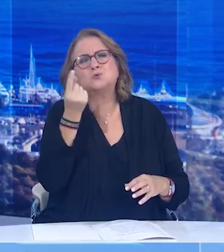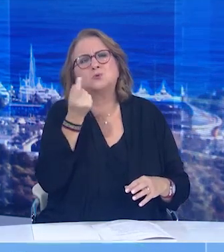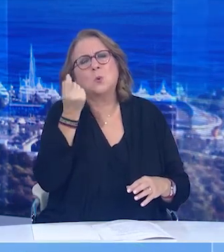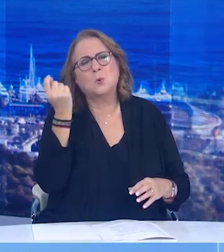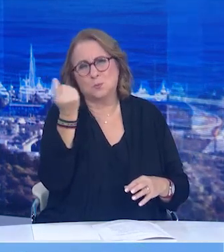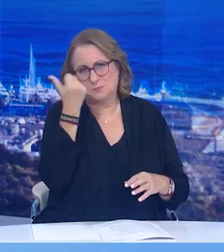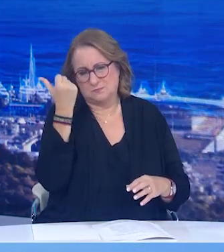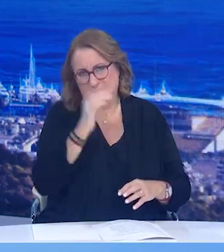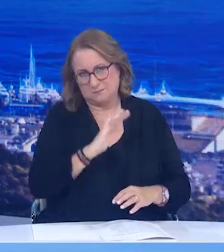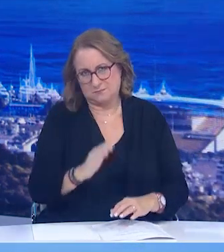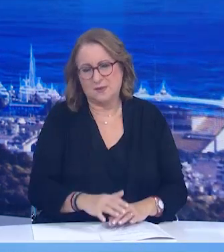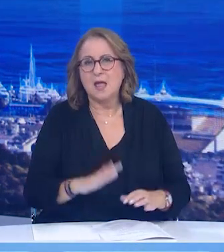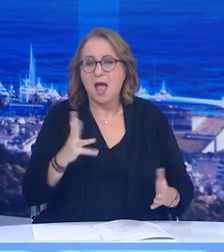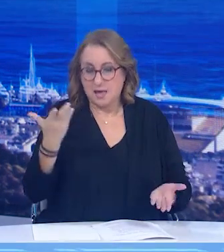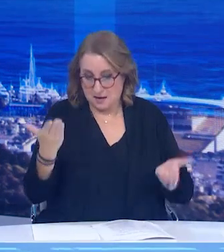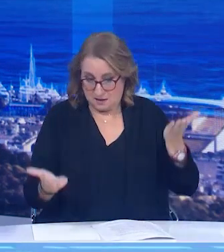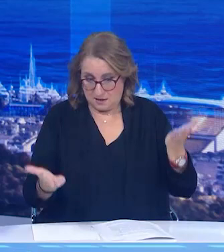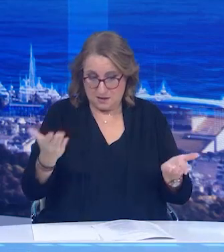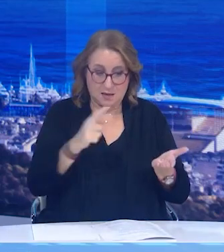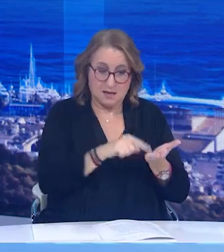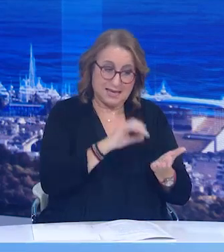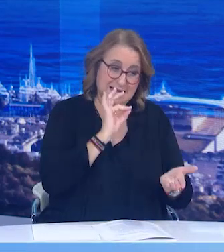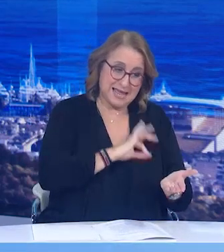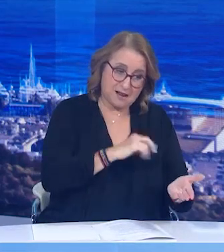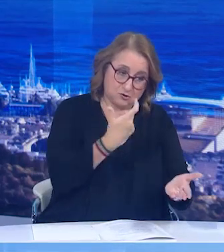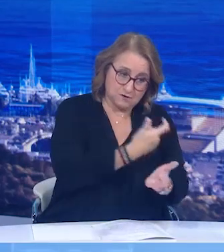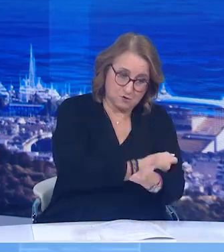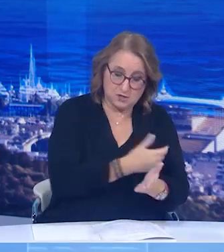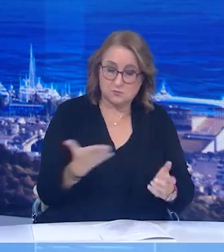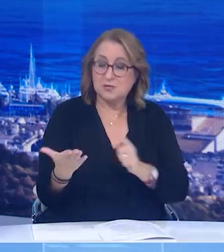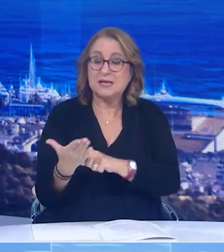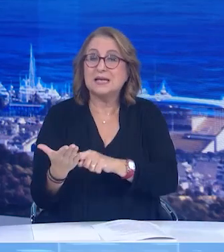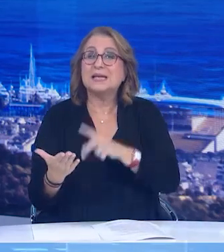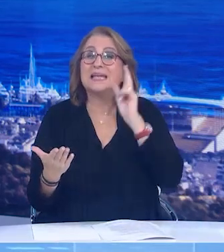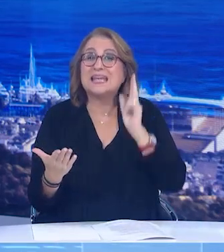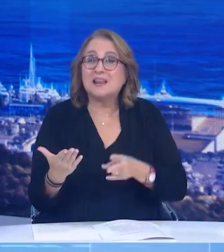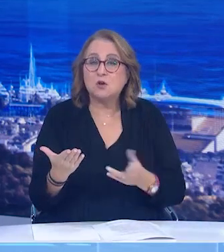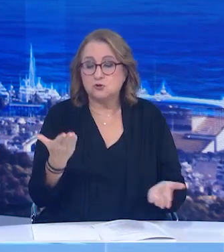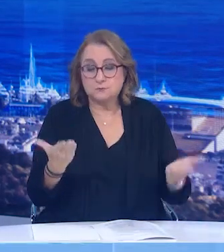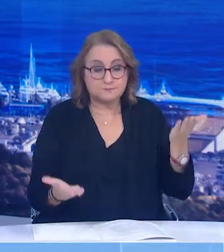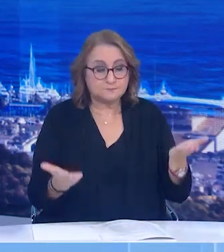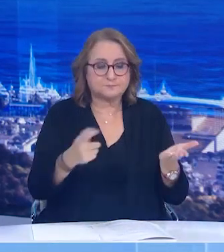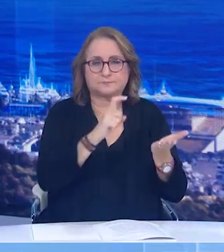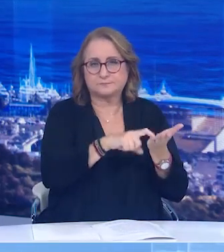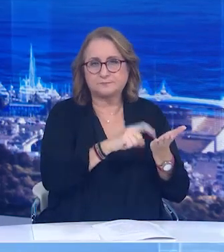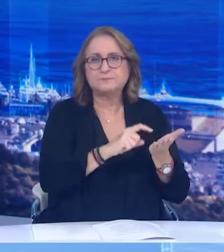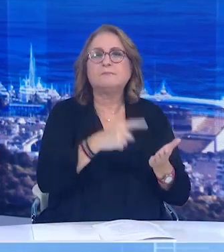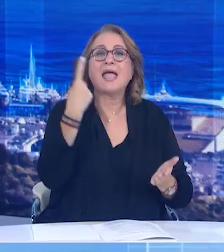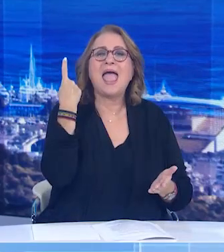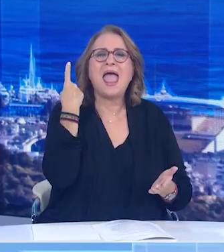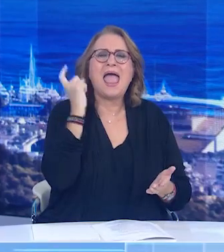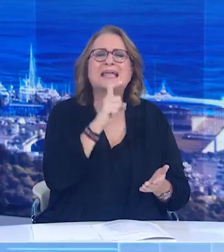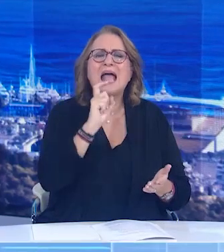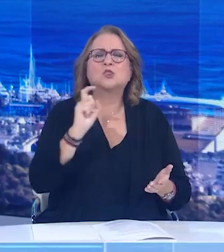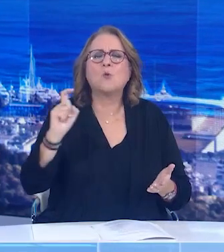τον εμβολιασμό σε σχέση με τον κίνδυνο από την νόσο είναι εκατομμύρια φορές μεγαλύτερο. Αυτό είναι όλο το θέμα. Δεν